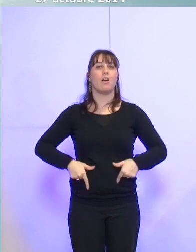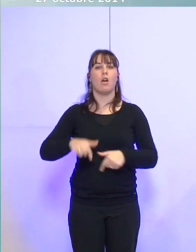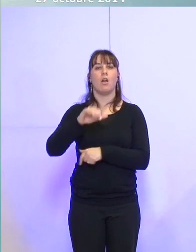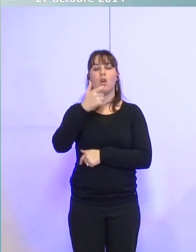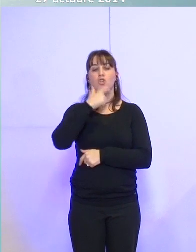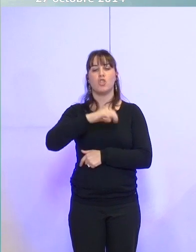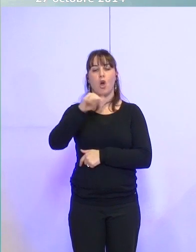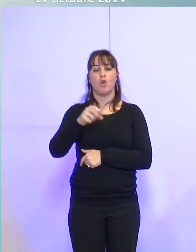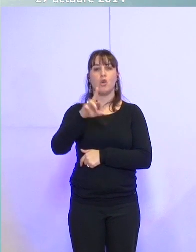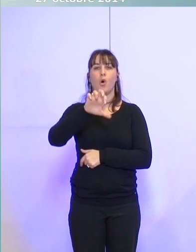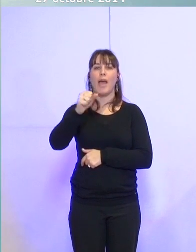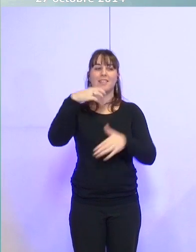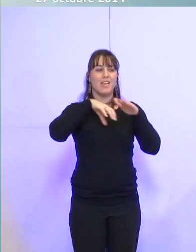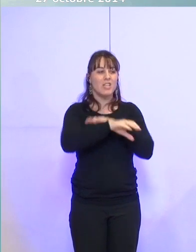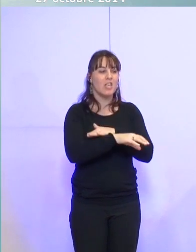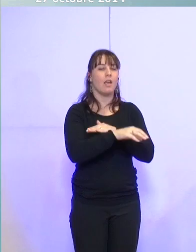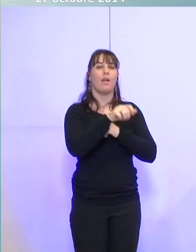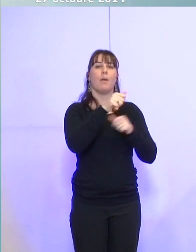à l'espace personnes âgées Pinal.